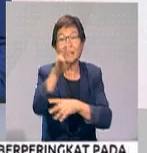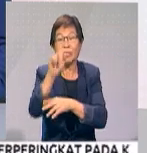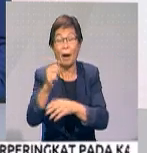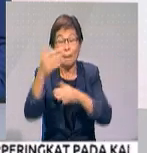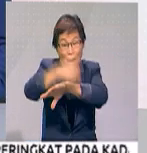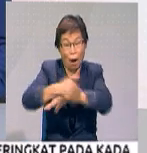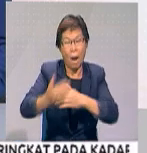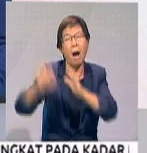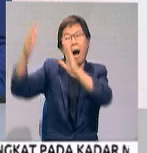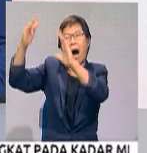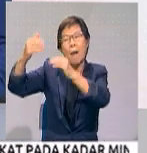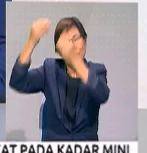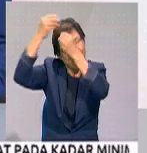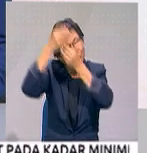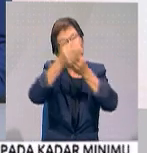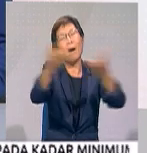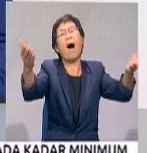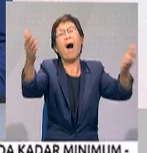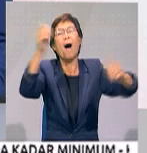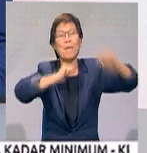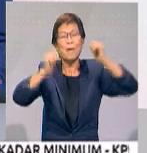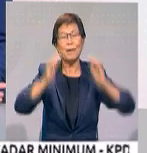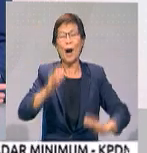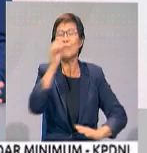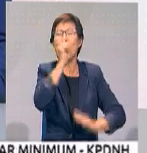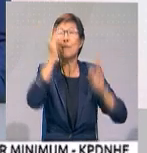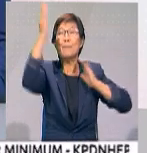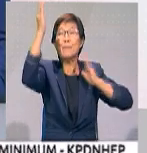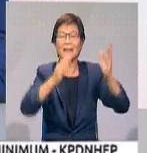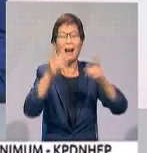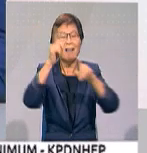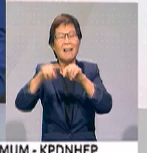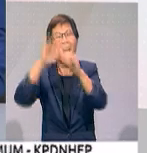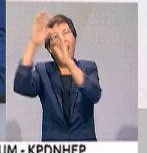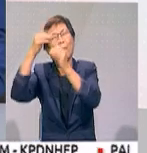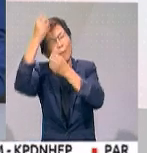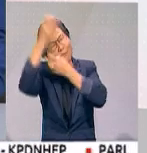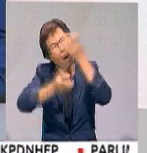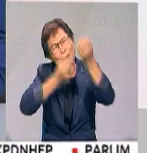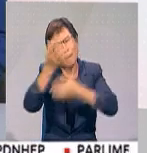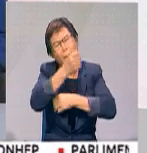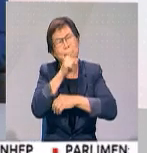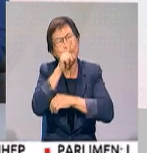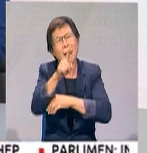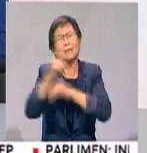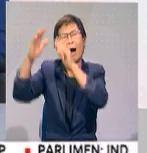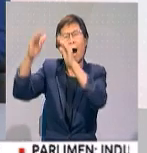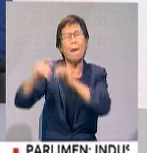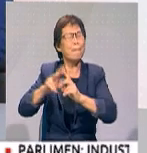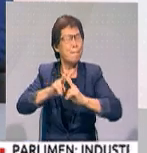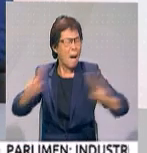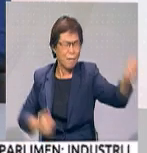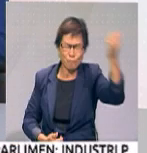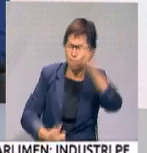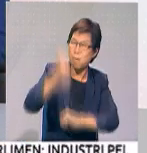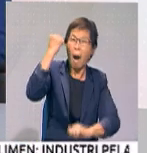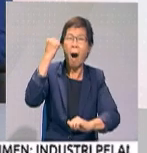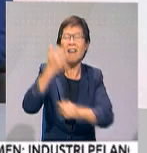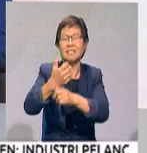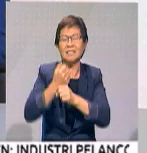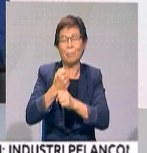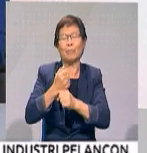membawa harapan yang dilontarkan penggiat seni tempatan. Ya, pelbagai harapan disuarakan dan yang pastinya harapan paling utama, ia